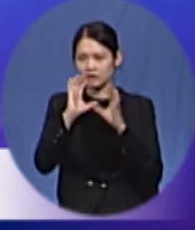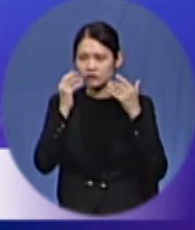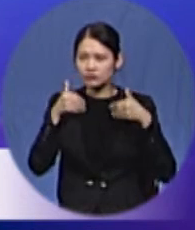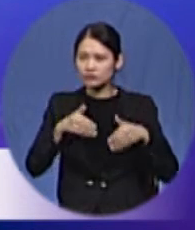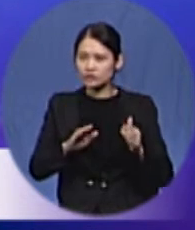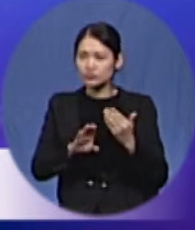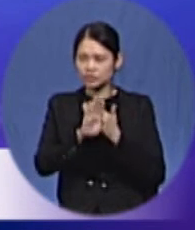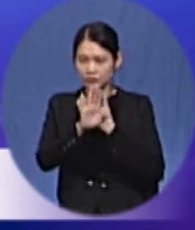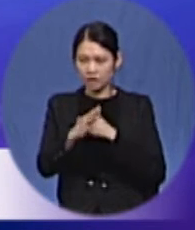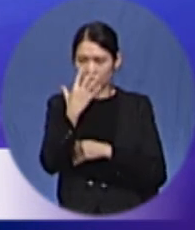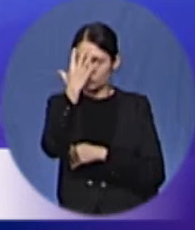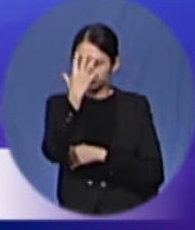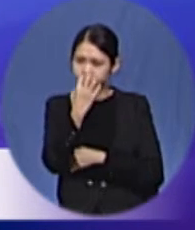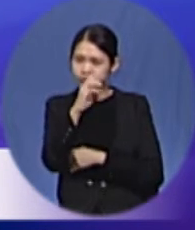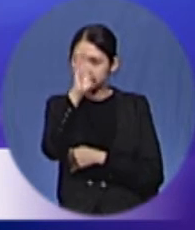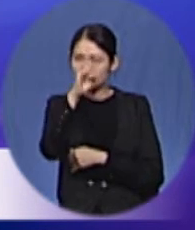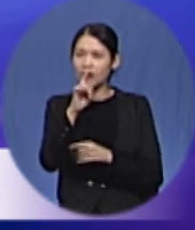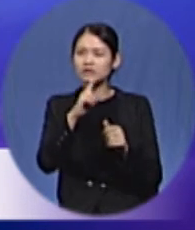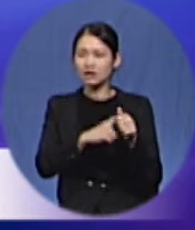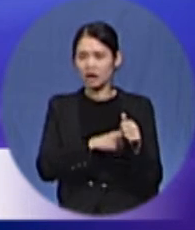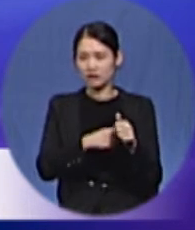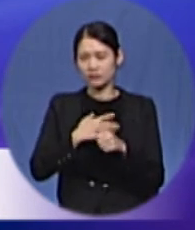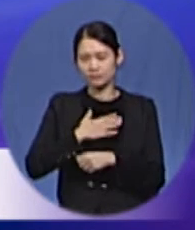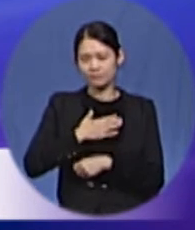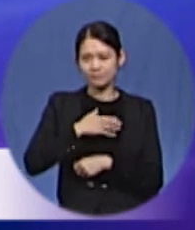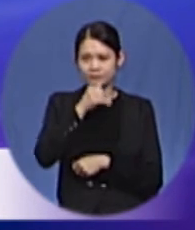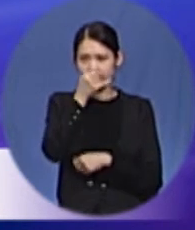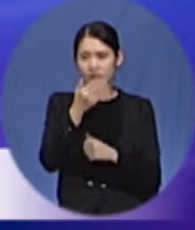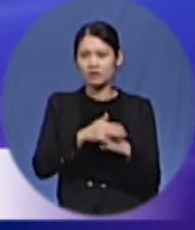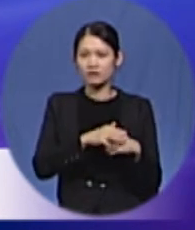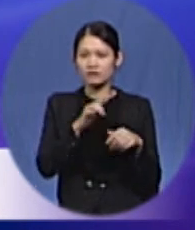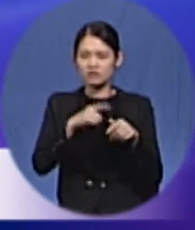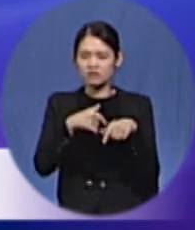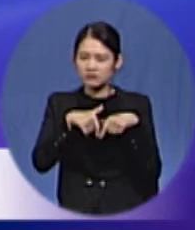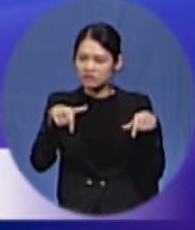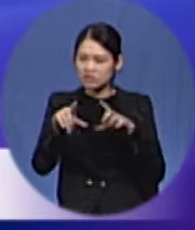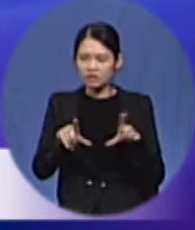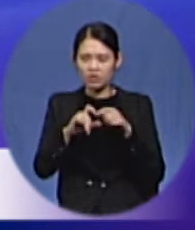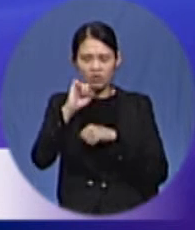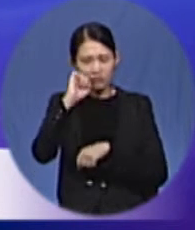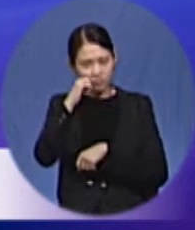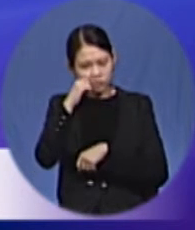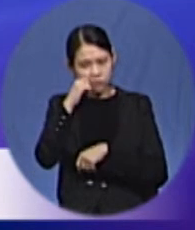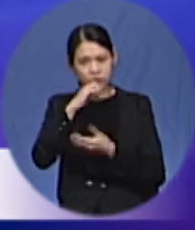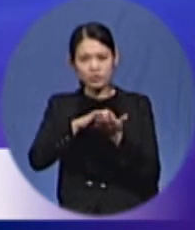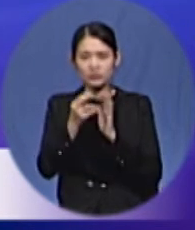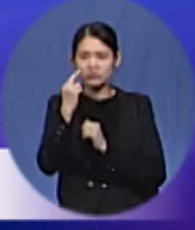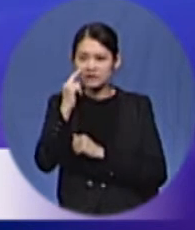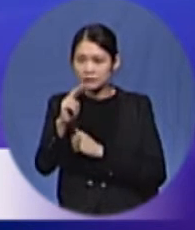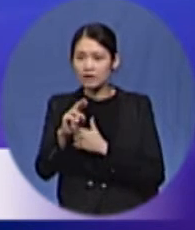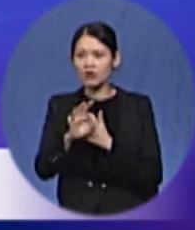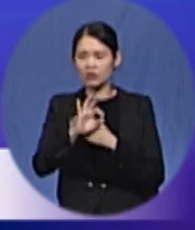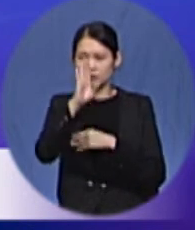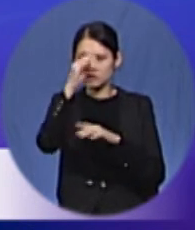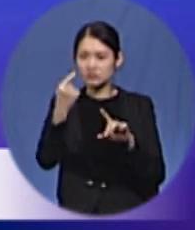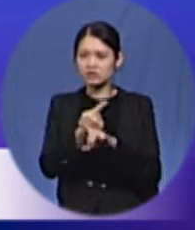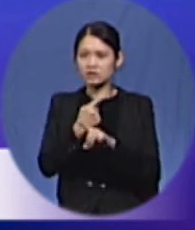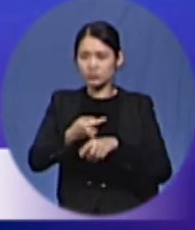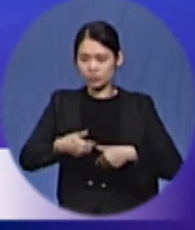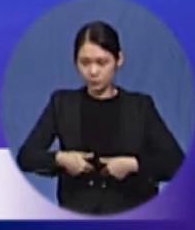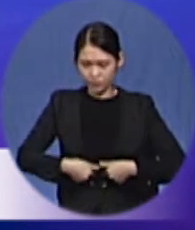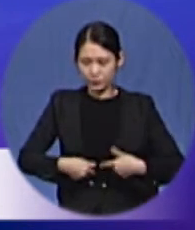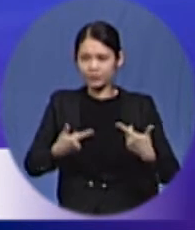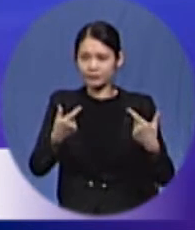일시적인 우울감은 자연스러운 감정이지만 일상생활조차 하기 힘든 정도라면 치료가 필요합니다.